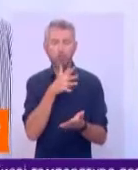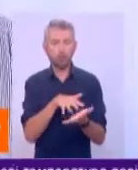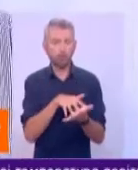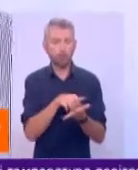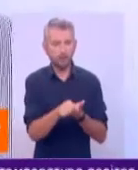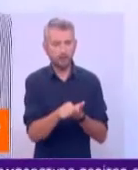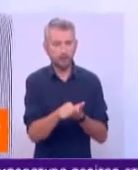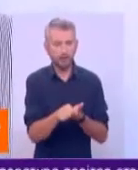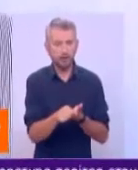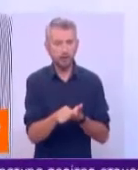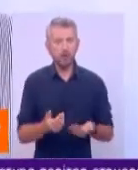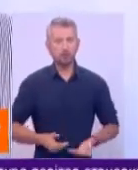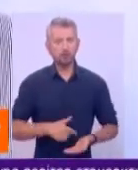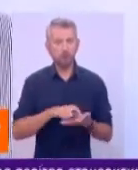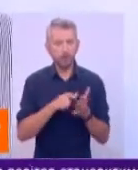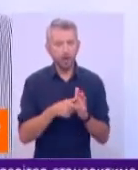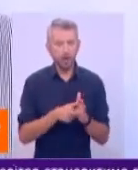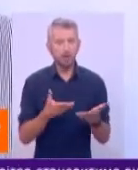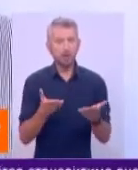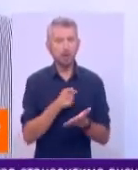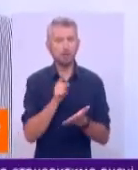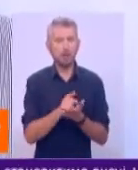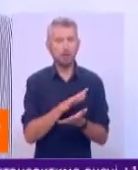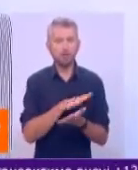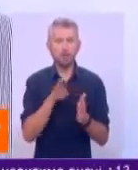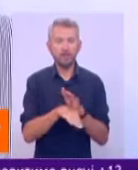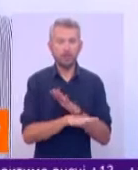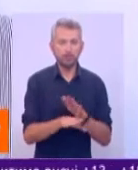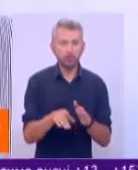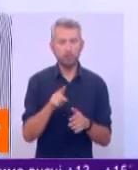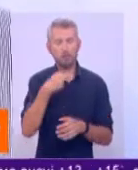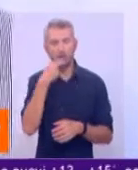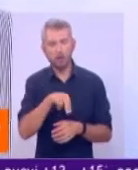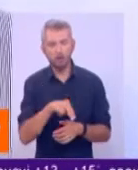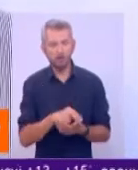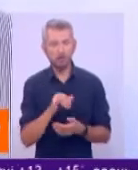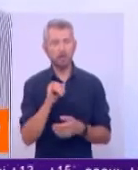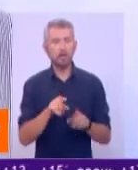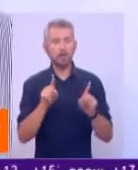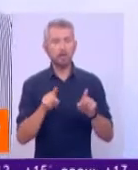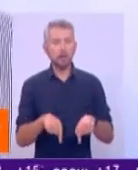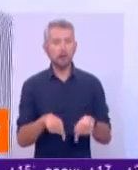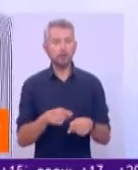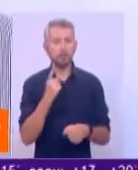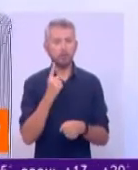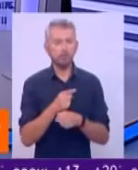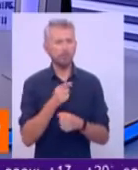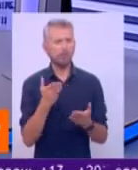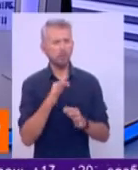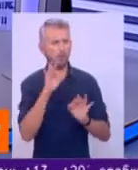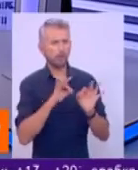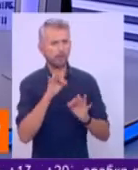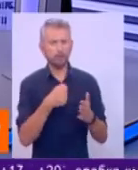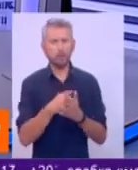знесення житла, яке має бути не гіршим, а то й кращим. І також заборона... Там якийсь коефіцієнт, да? Да,